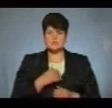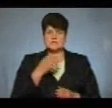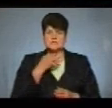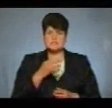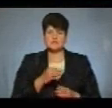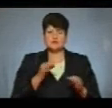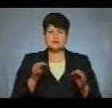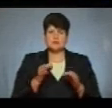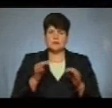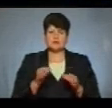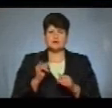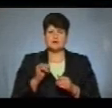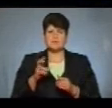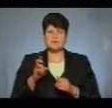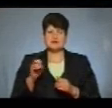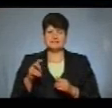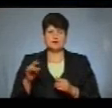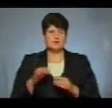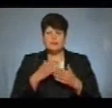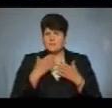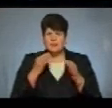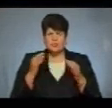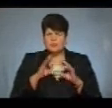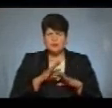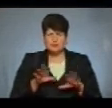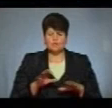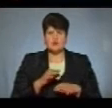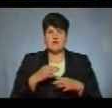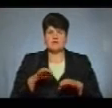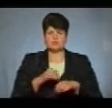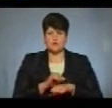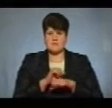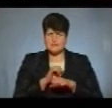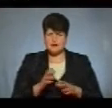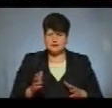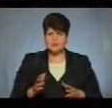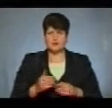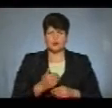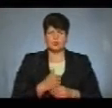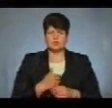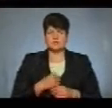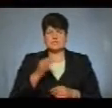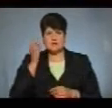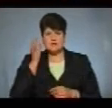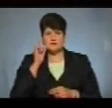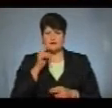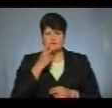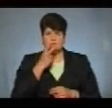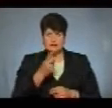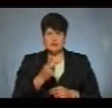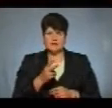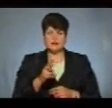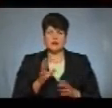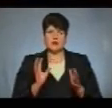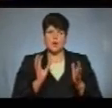що ніякого Ігора Безликого немає і ніколи не було в Автомайдані. І хочеться нагадати, як виглядає насправді